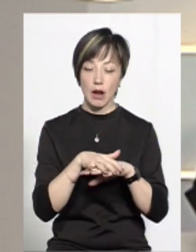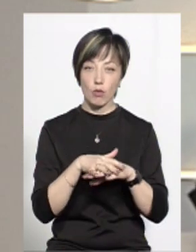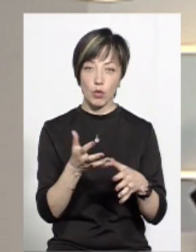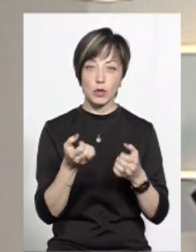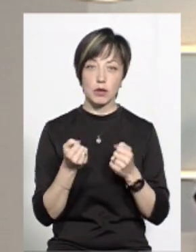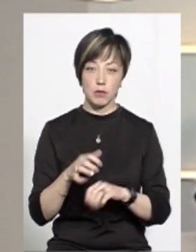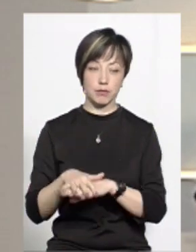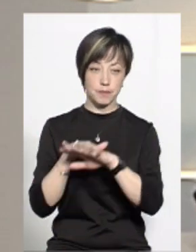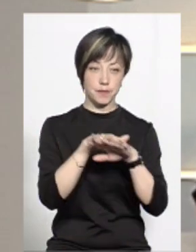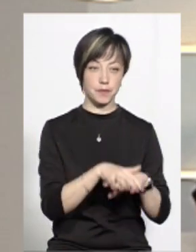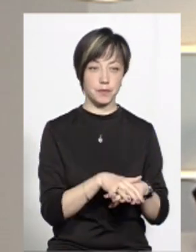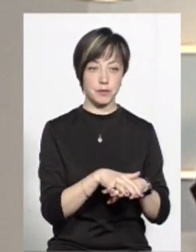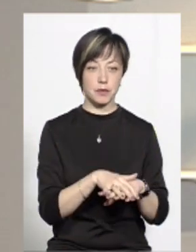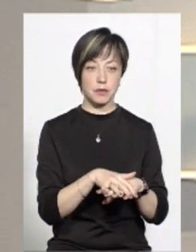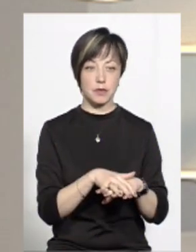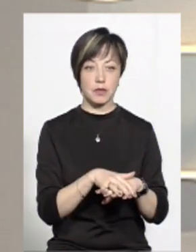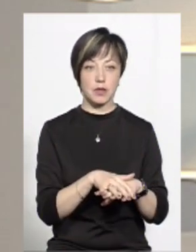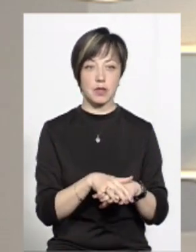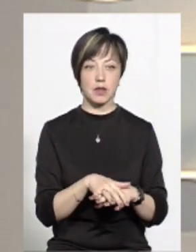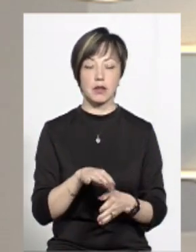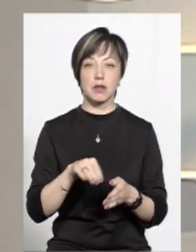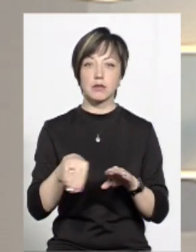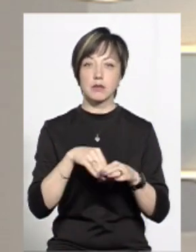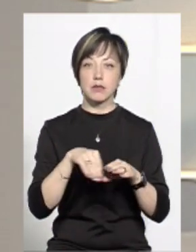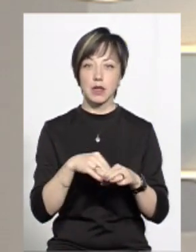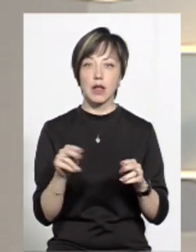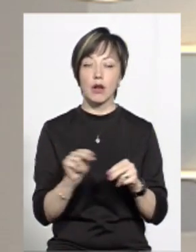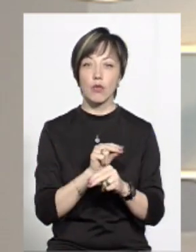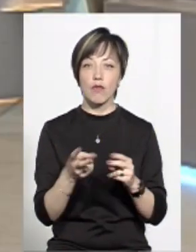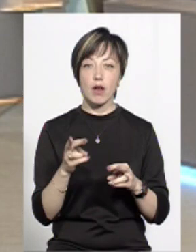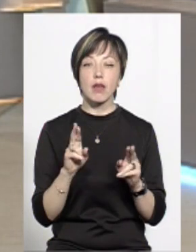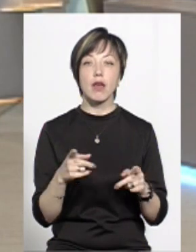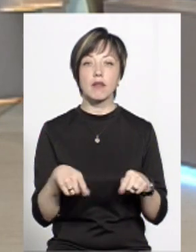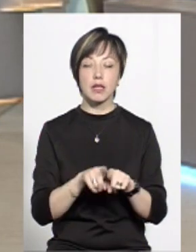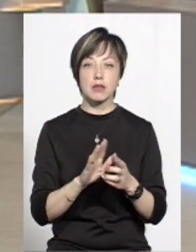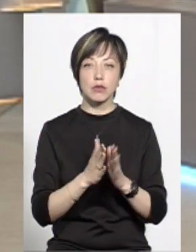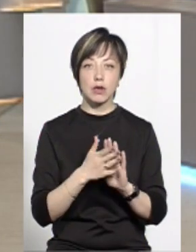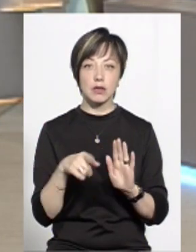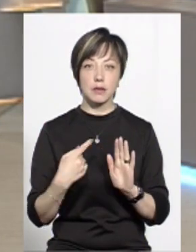рахунок отримала значну суму, от, наприклад, збирала на лікування, як в такій ситуації?